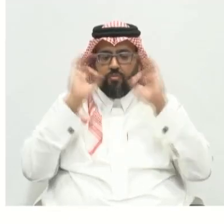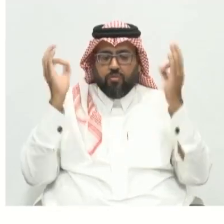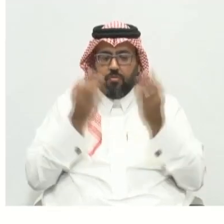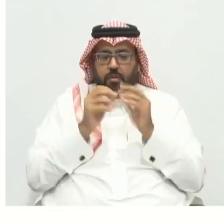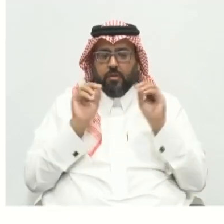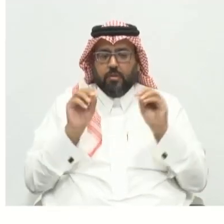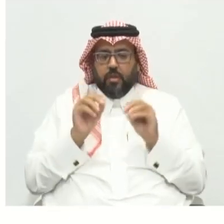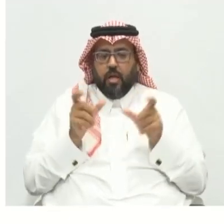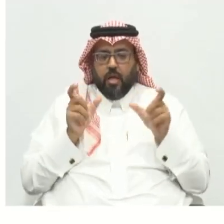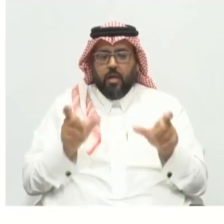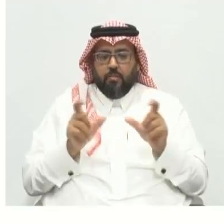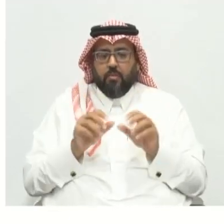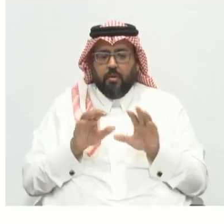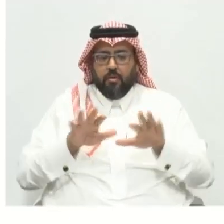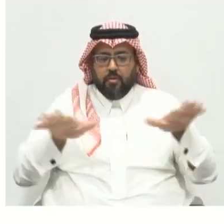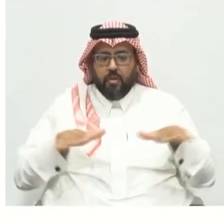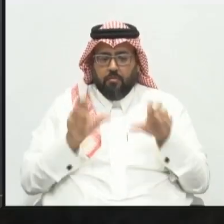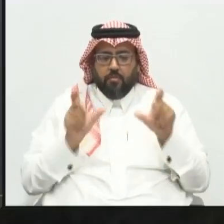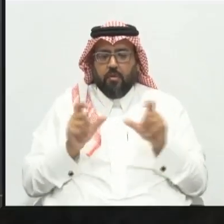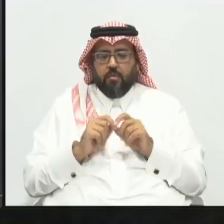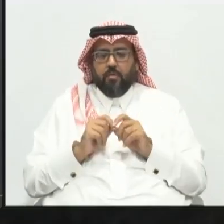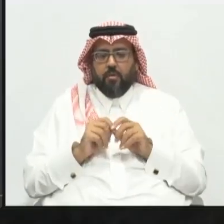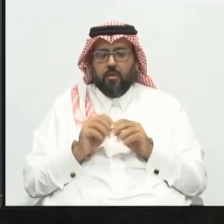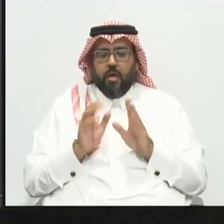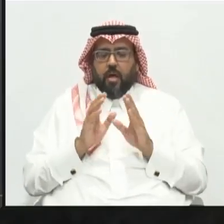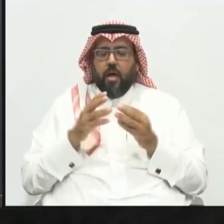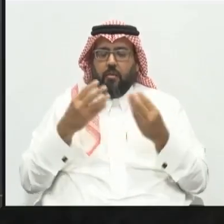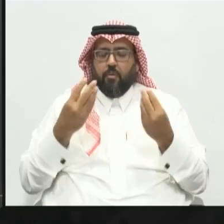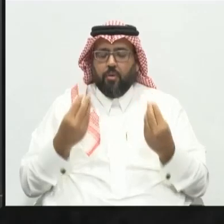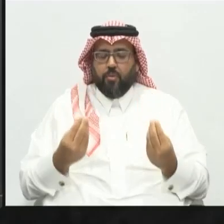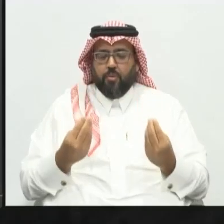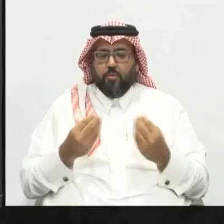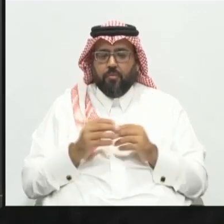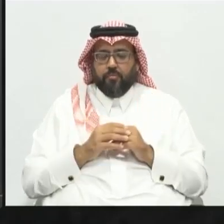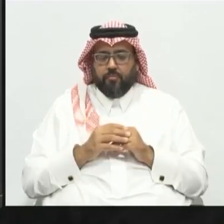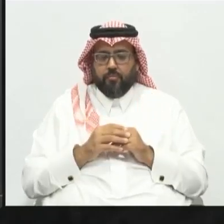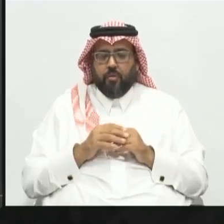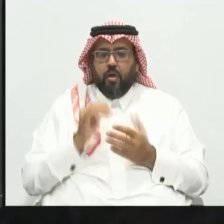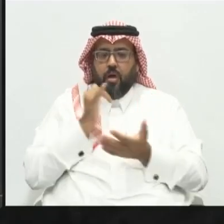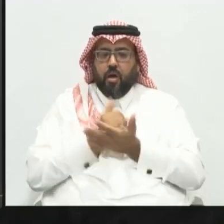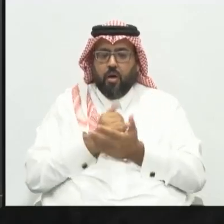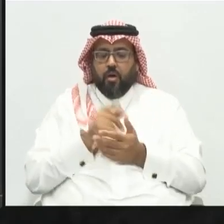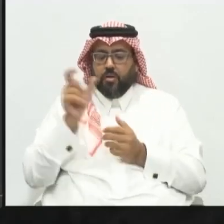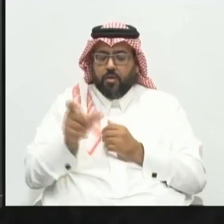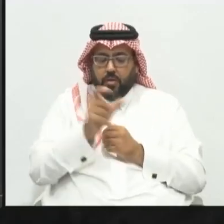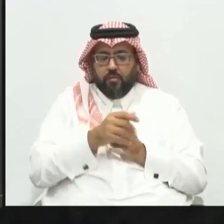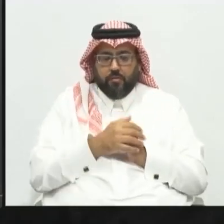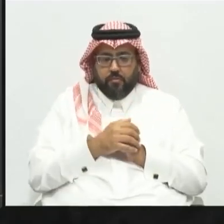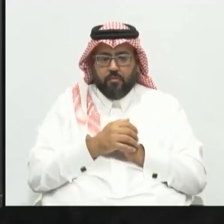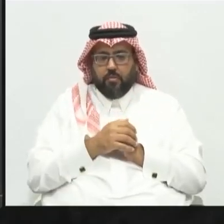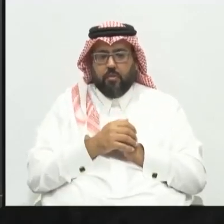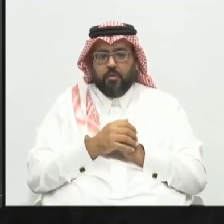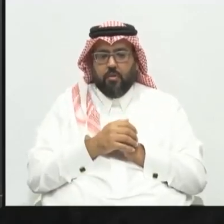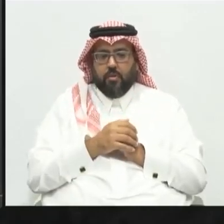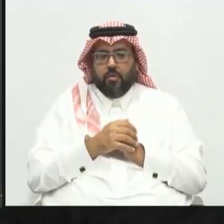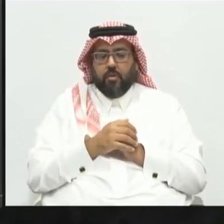لتحقيق الامن والاستقرار والتعايش المسالم بينهم وتقرير الحقوق لكل فرد هذه الغايه